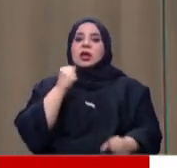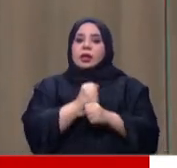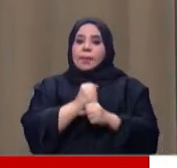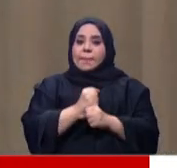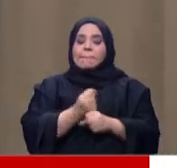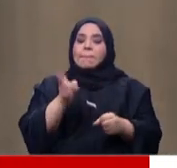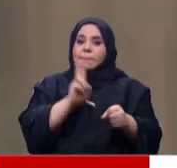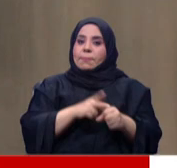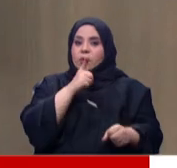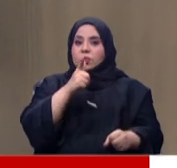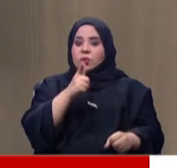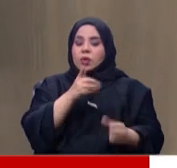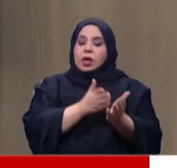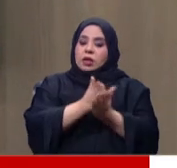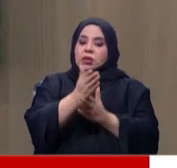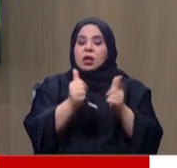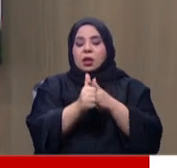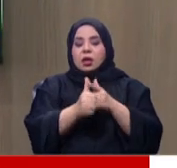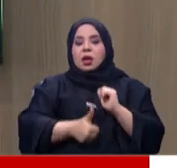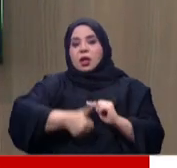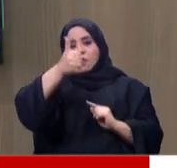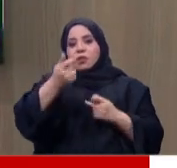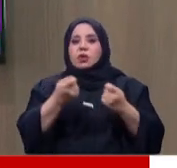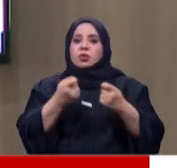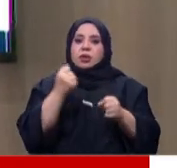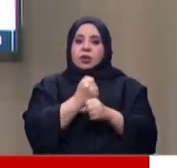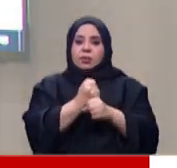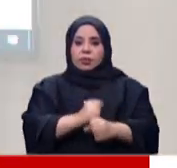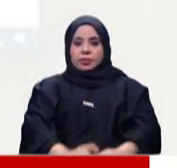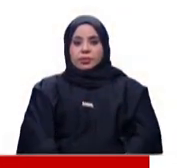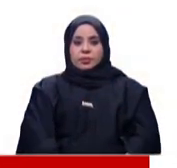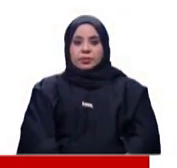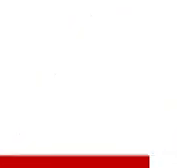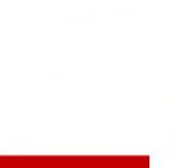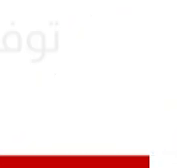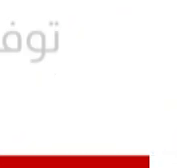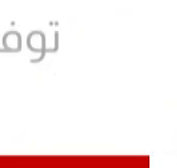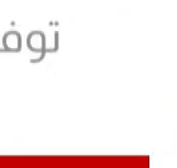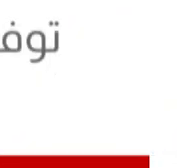وجعله الخيار الأمثل في سوق العمل.